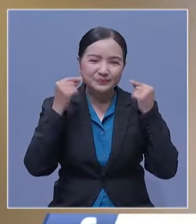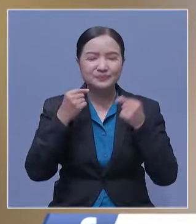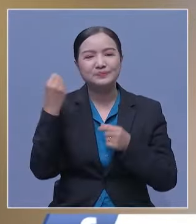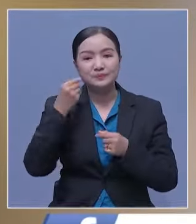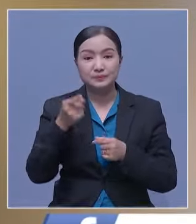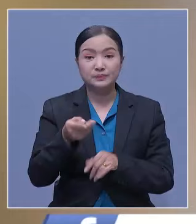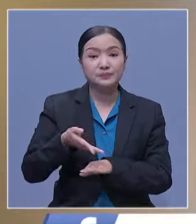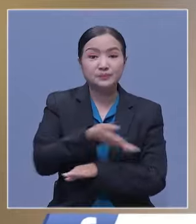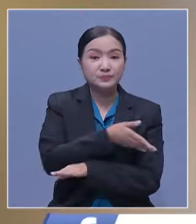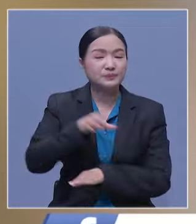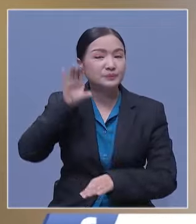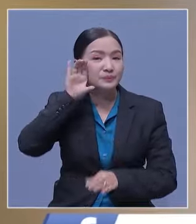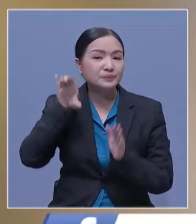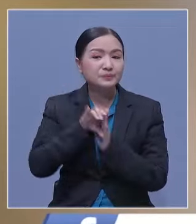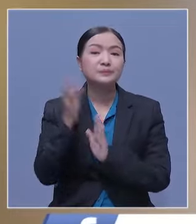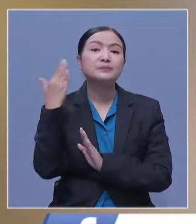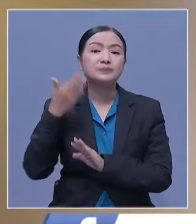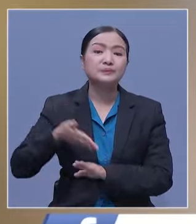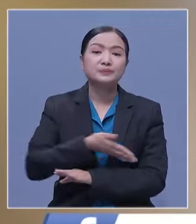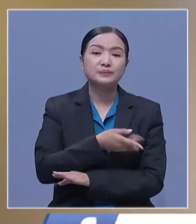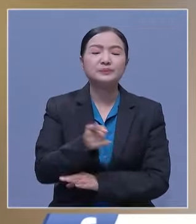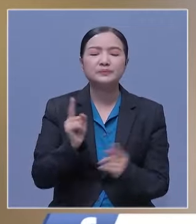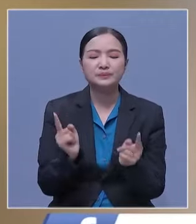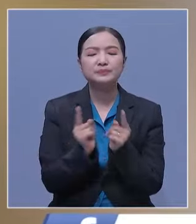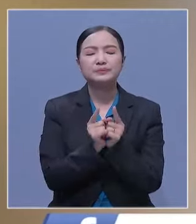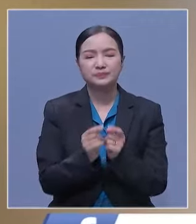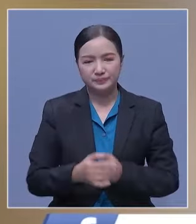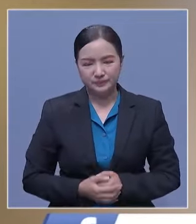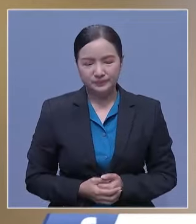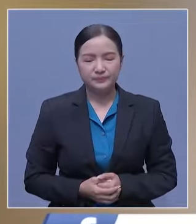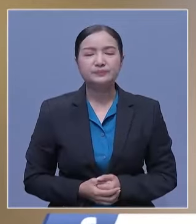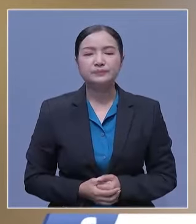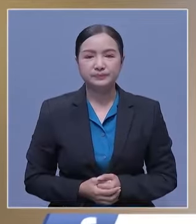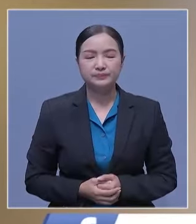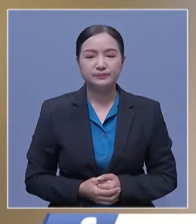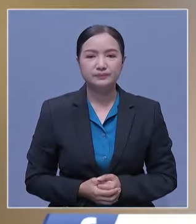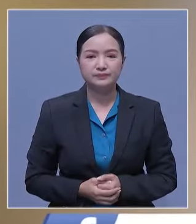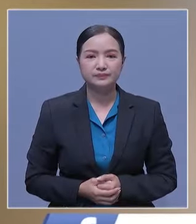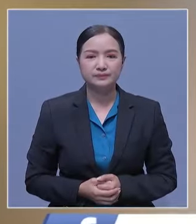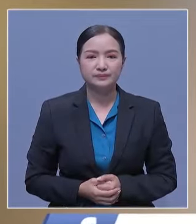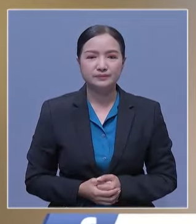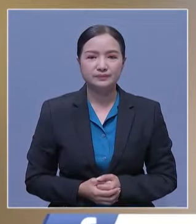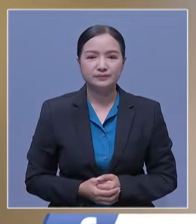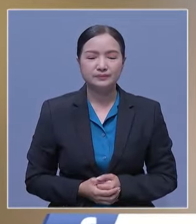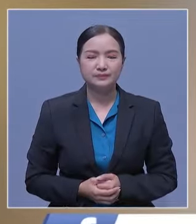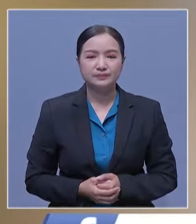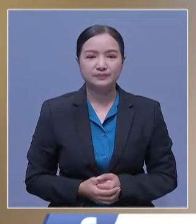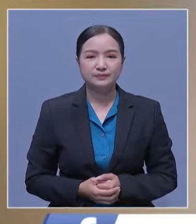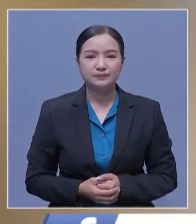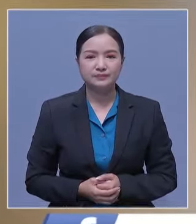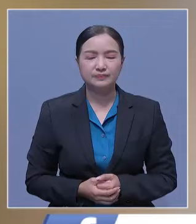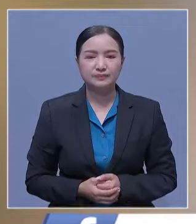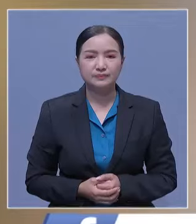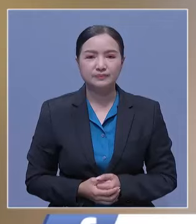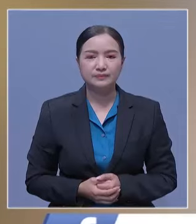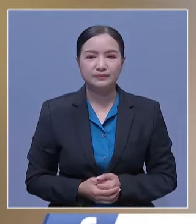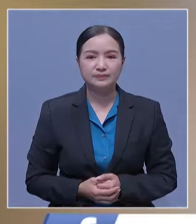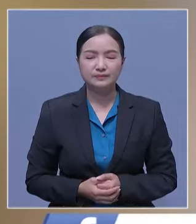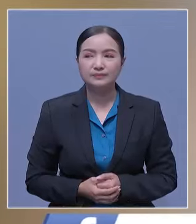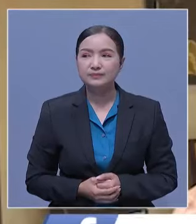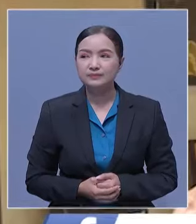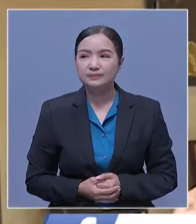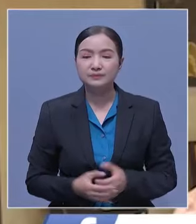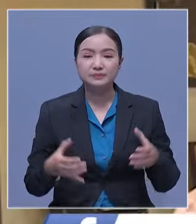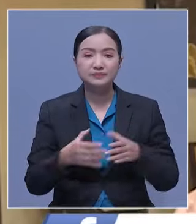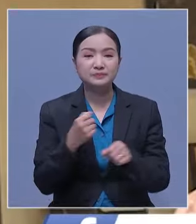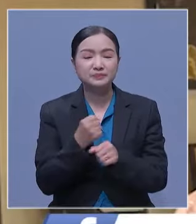อยู่เสมออ่านี่ภาพก่อนหน้านี้ที่ไปทักทายที่บ้าน ครับ ก็อีกด้านนึงไม่ค่อยได้เห็นความเคลื่อนไหวนะ เอ๊ะทีมงานส